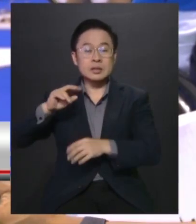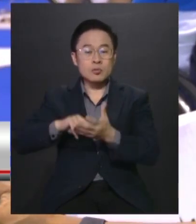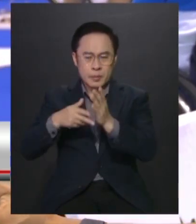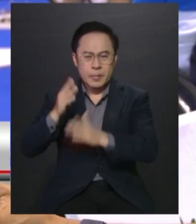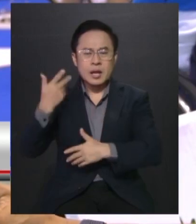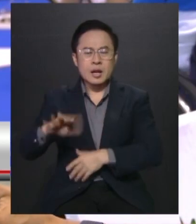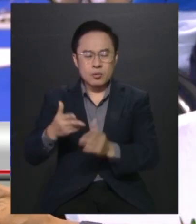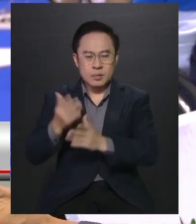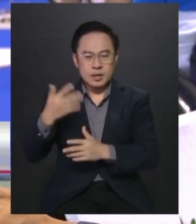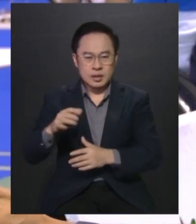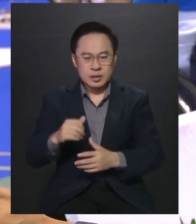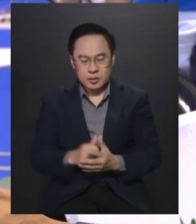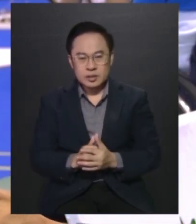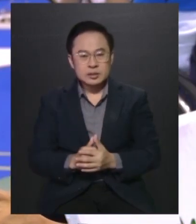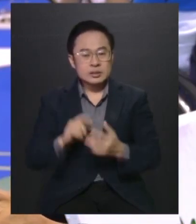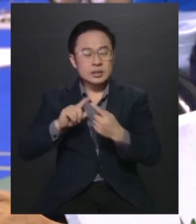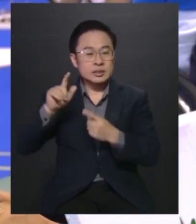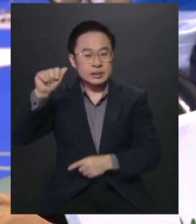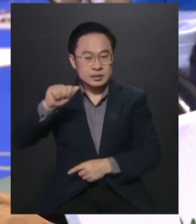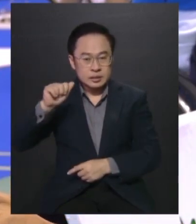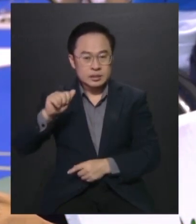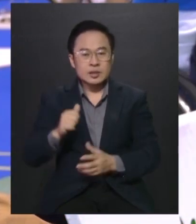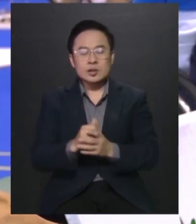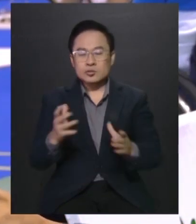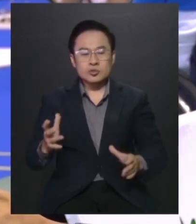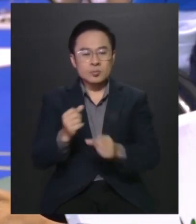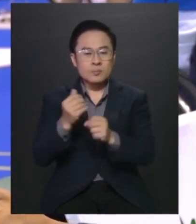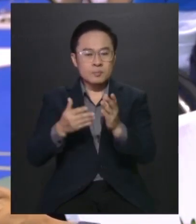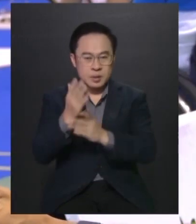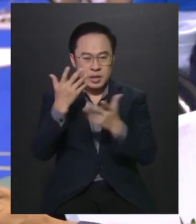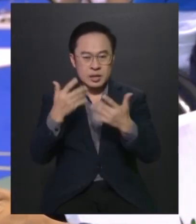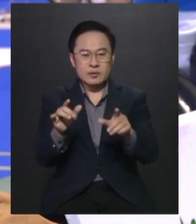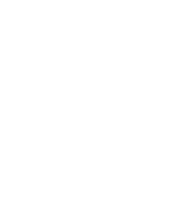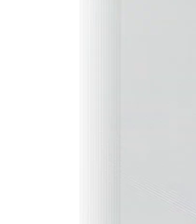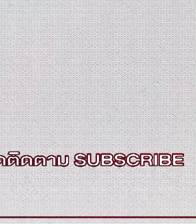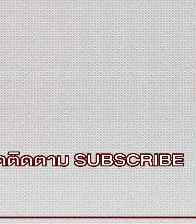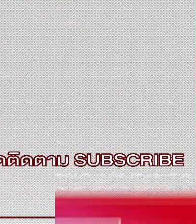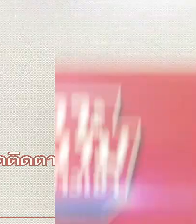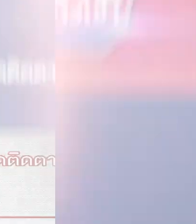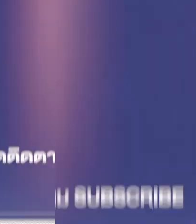ของโซนเอเชียก็จะได้ไปก็เท่ากับว่าสายสุนีได้เป็นที่1ของโซนเอเชียแล้วก็น่าจะได้ไปค่ะ